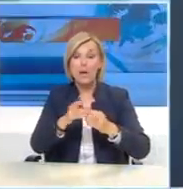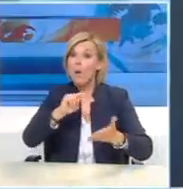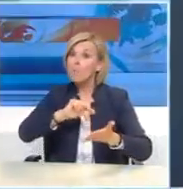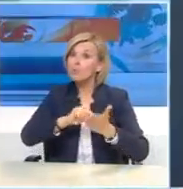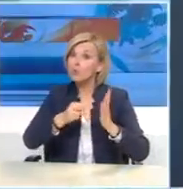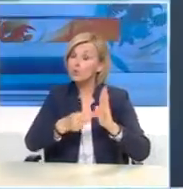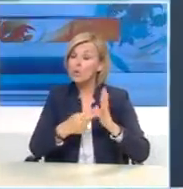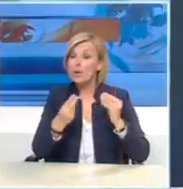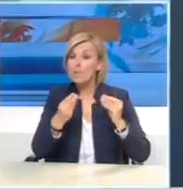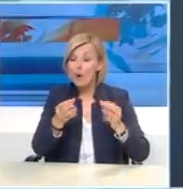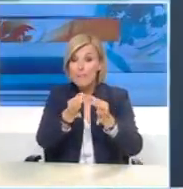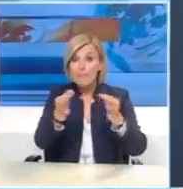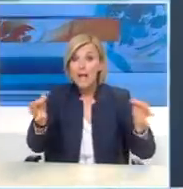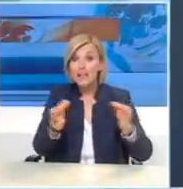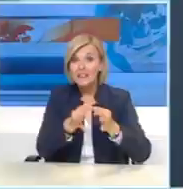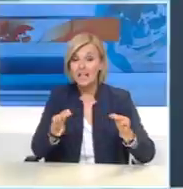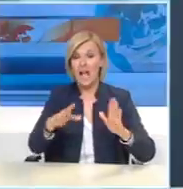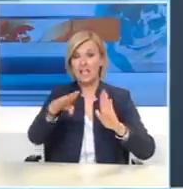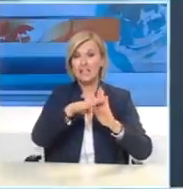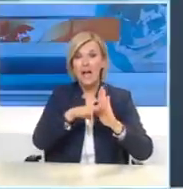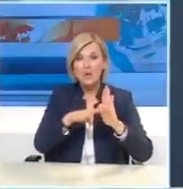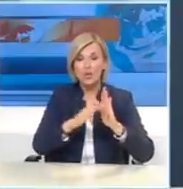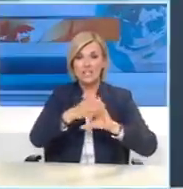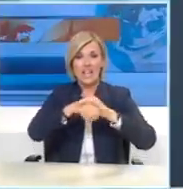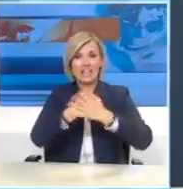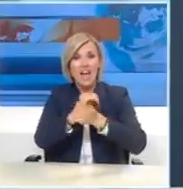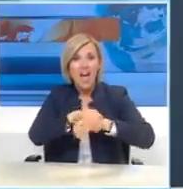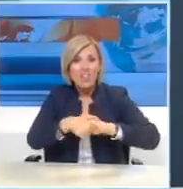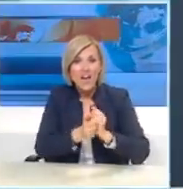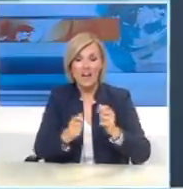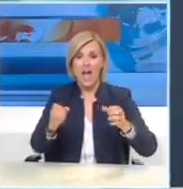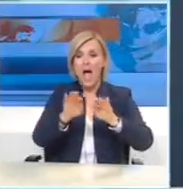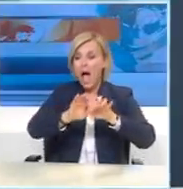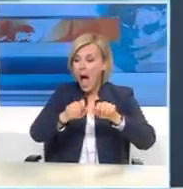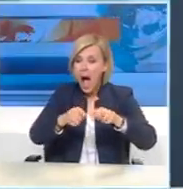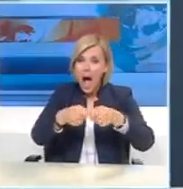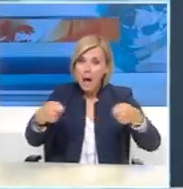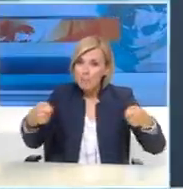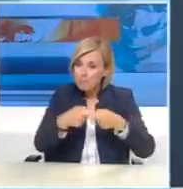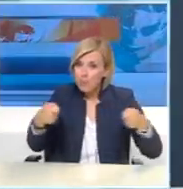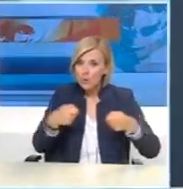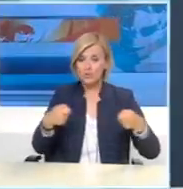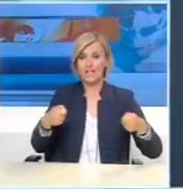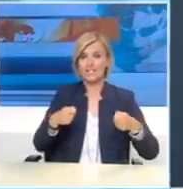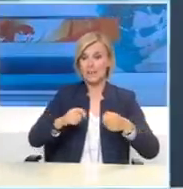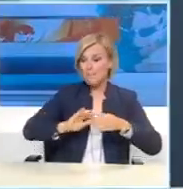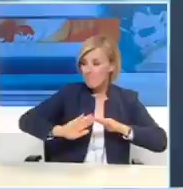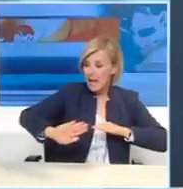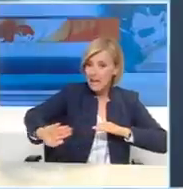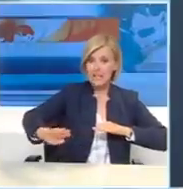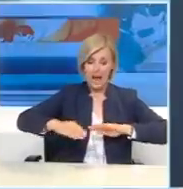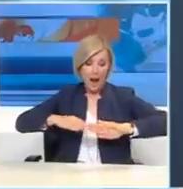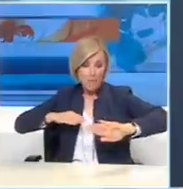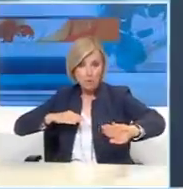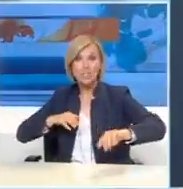μέτρα προστασίας, στους κανόνες υγιεινής, που είναι από τα κύρια μέτρα που μας έφτασαν ως εδώ, και θα πρέπει να συνεχίζουμε να